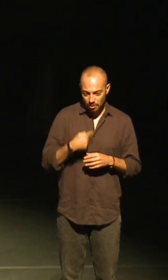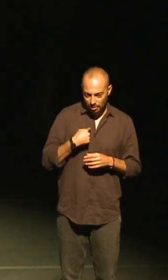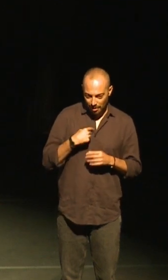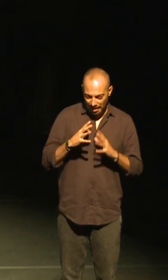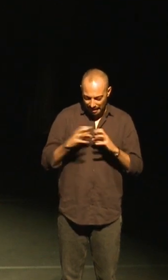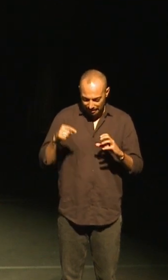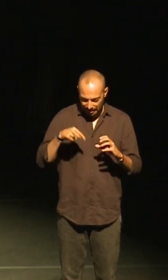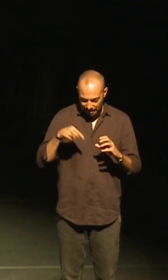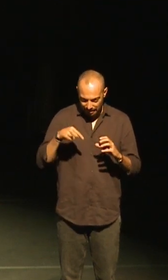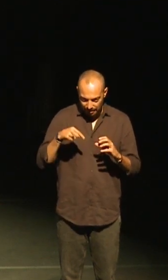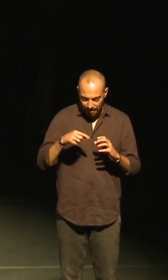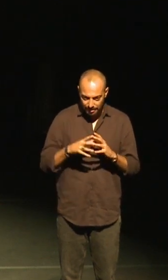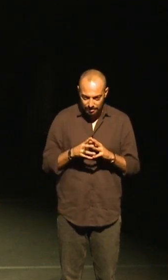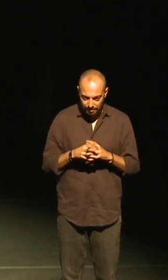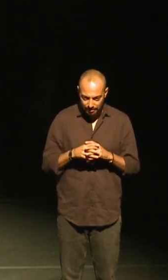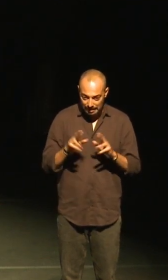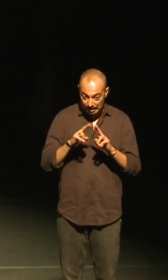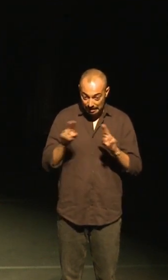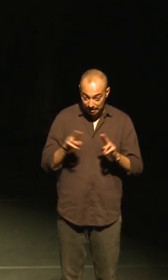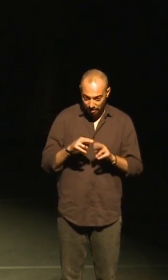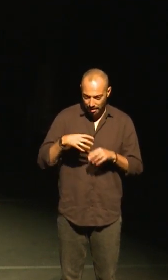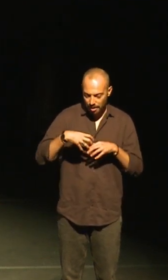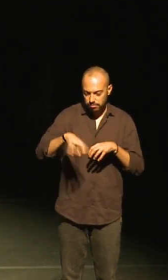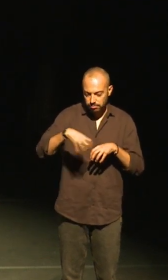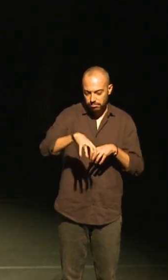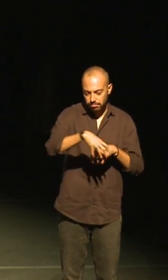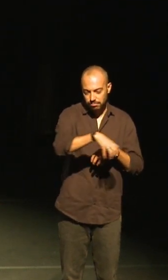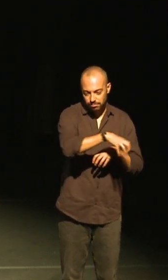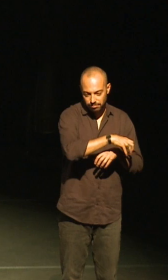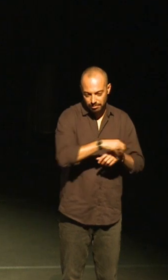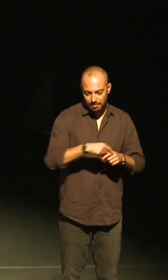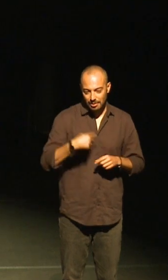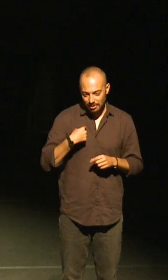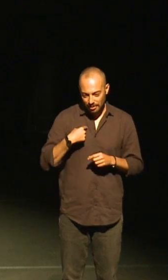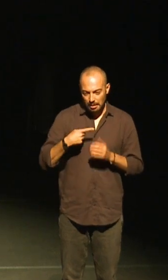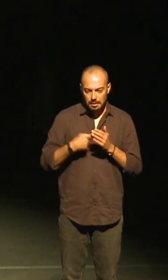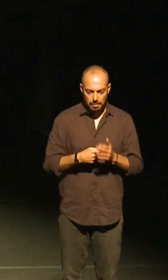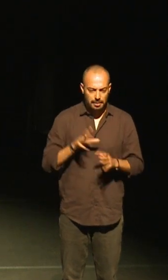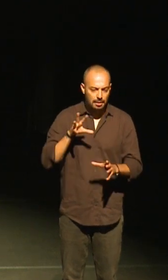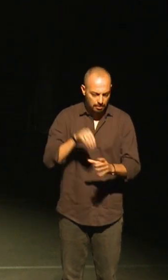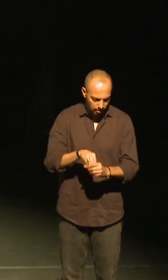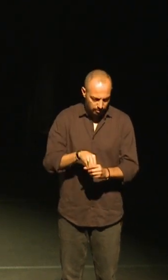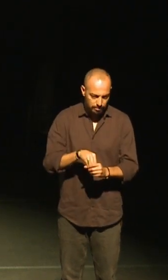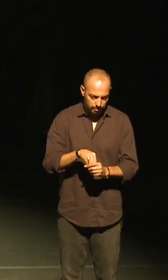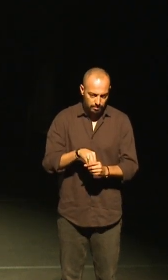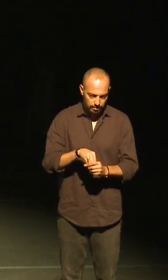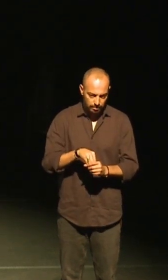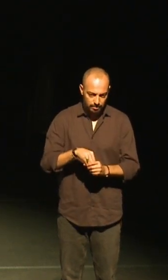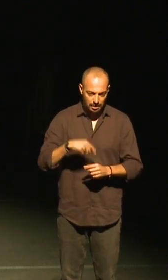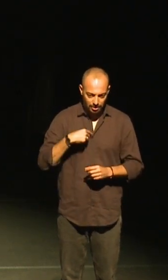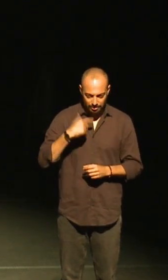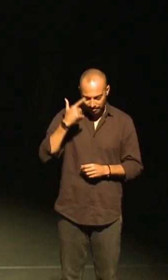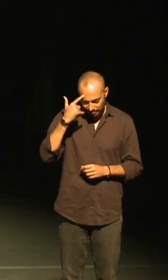gay in Italia di una multinazionale di cui sapevo esistessero delle